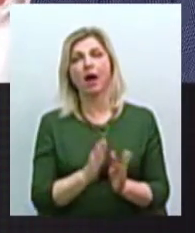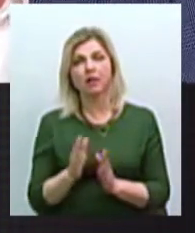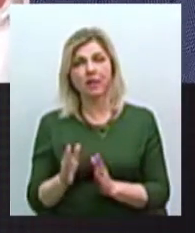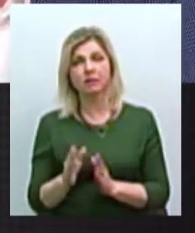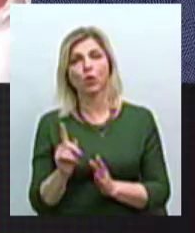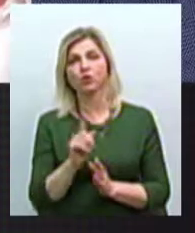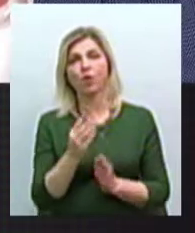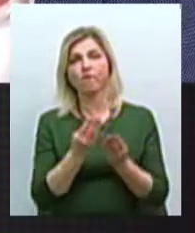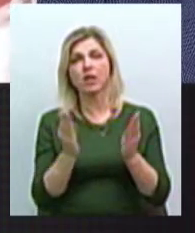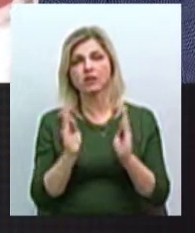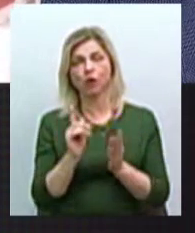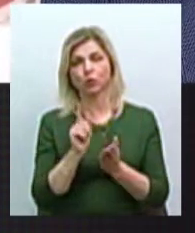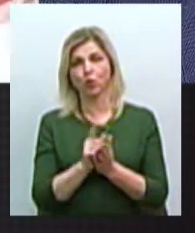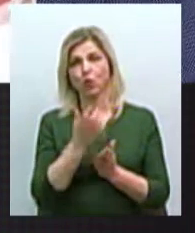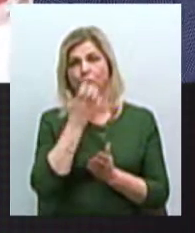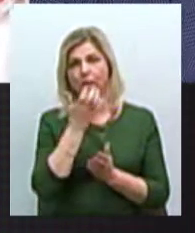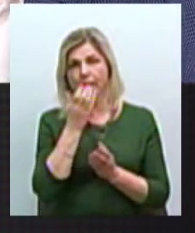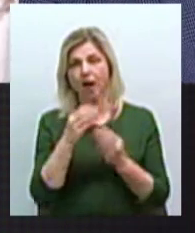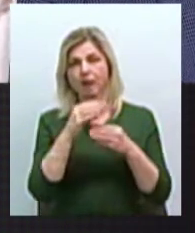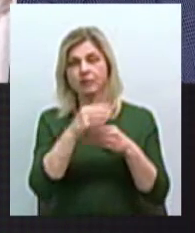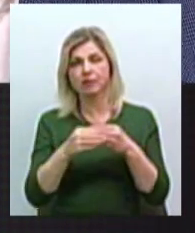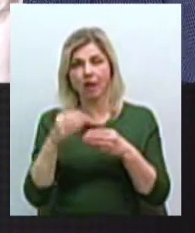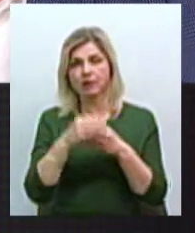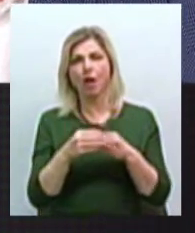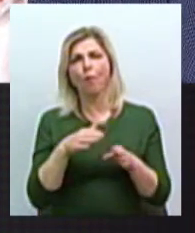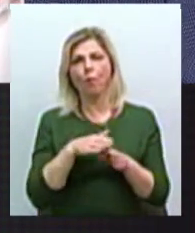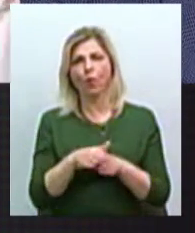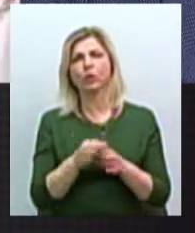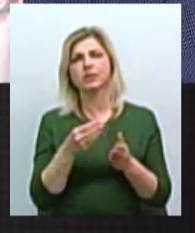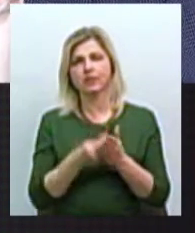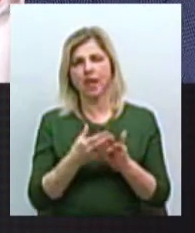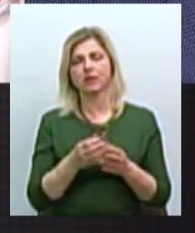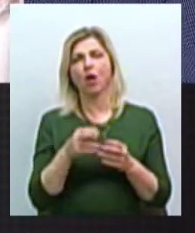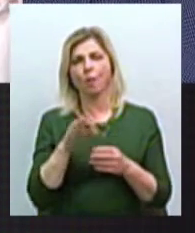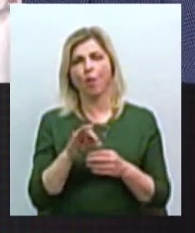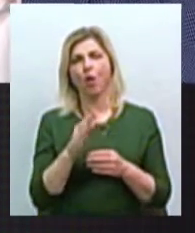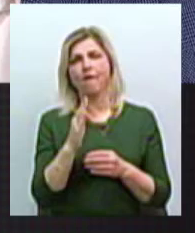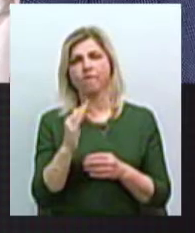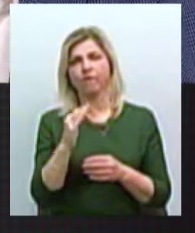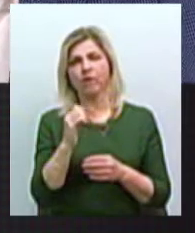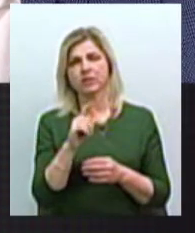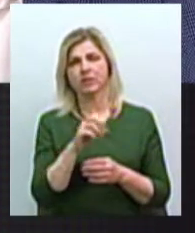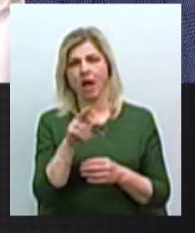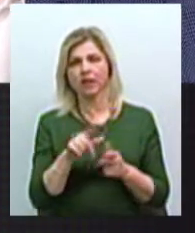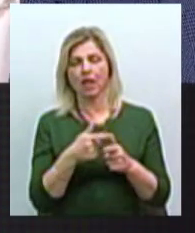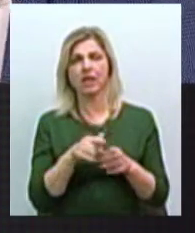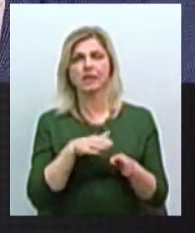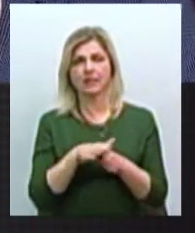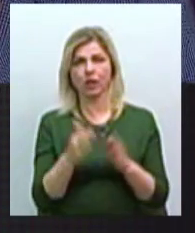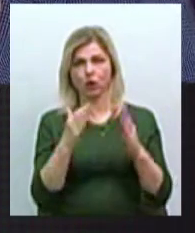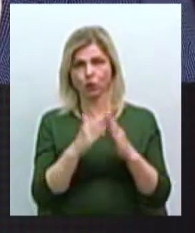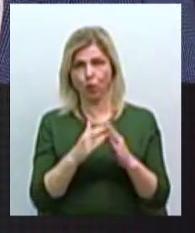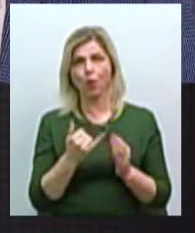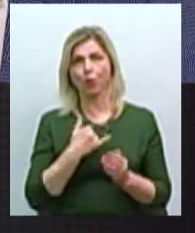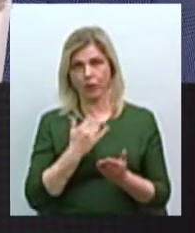котором фасад дома должен утепляться полноценно, полностью, как минимум по фасадно, а лучше сразу целым домом. На сегодняшний день у нас уже